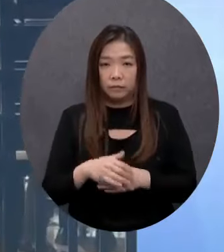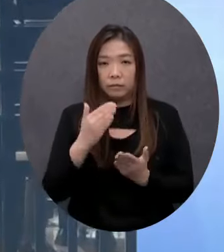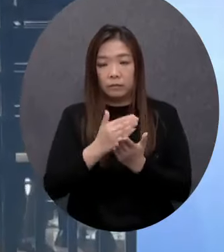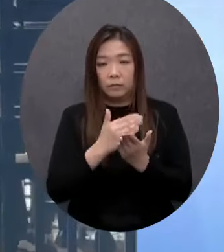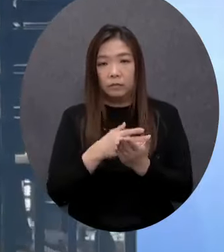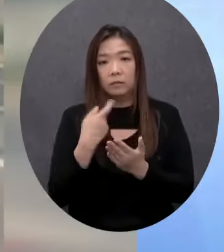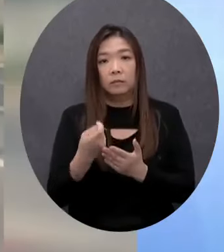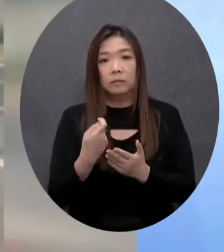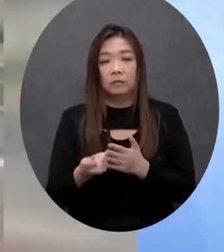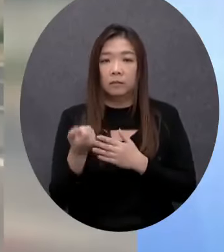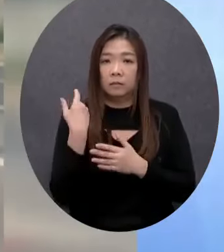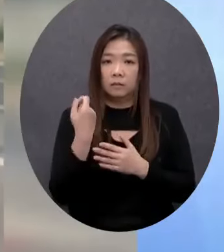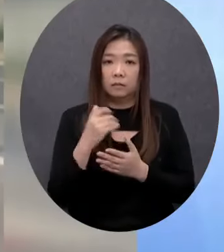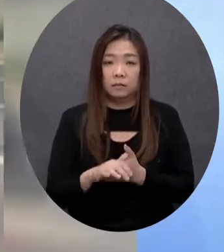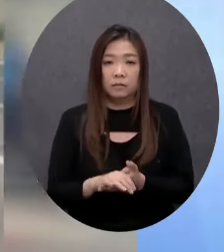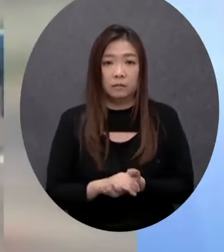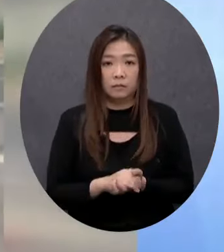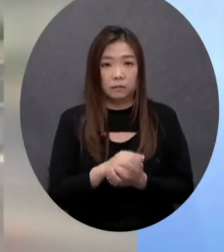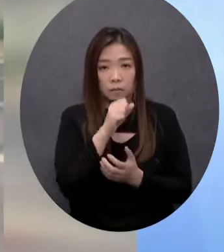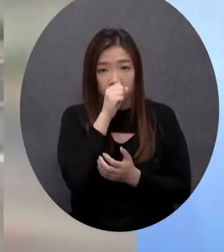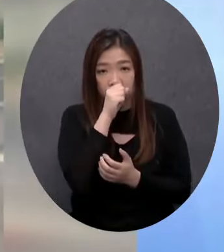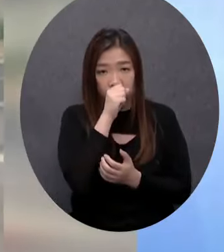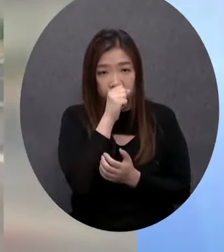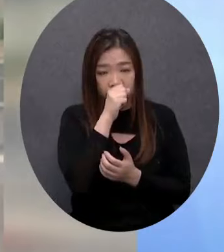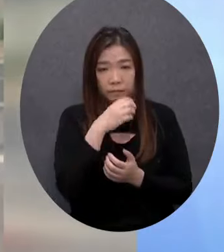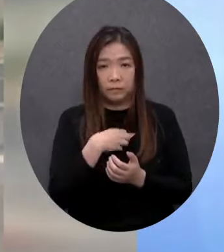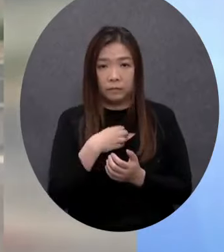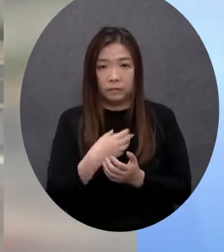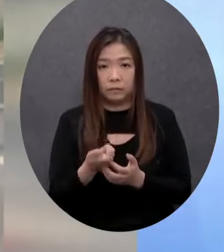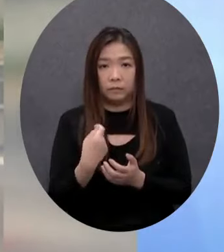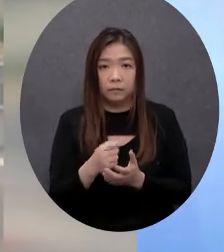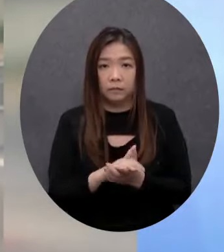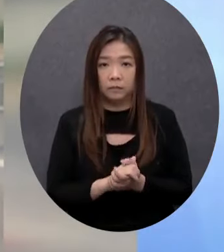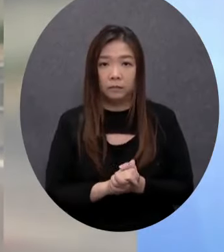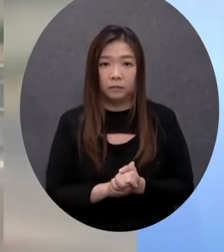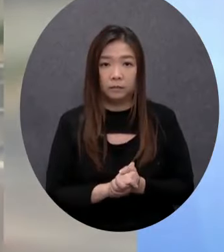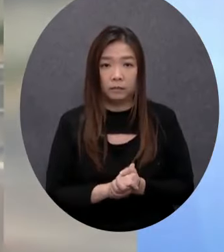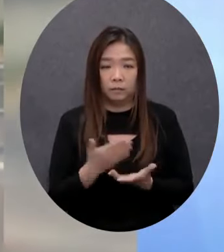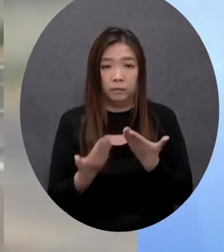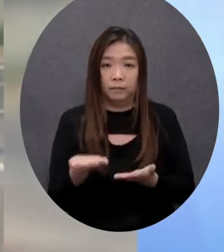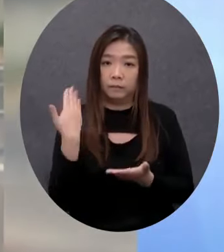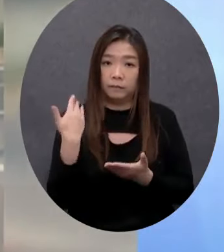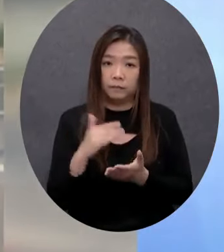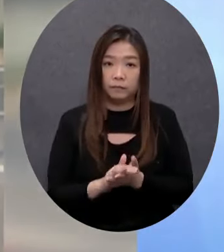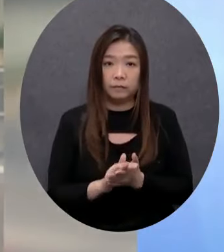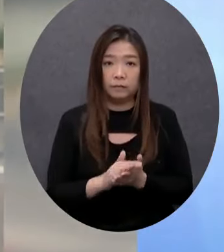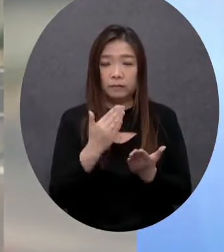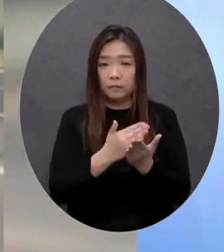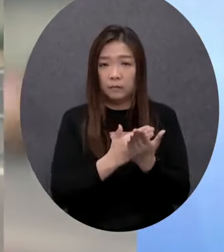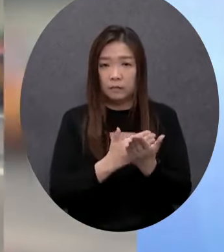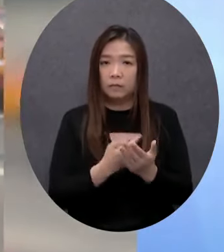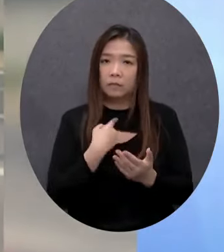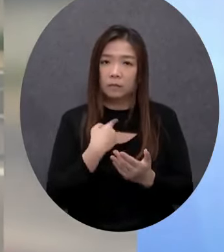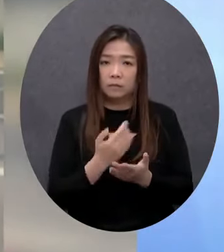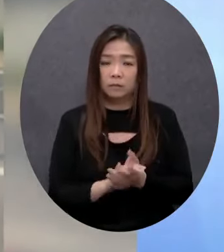简便。 我觉得还挺方便的，比原先方便了。可能之前然后办的时候，可能是